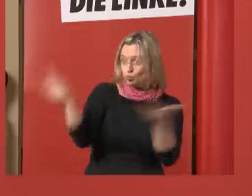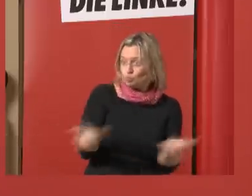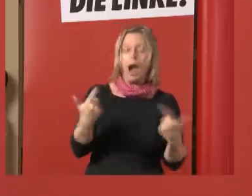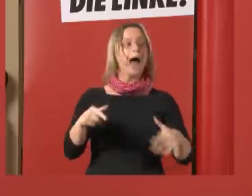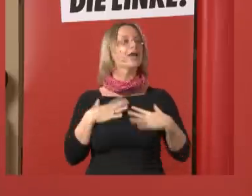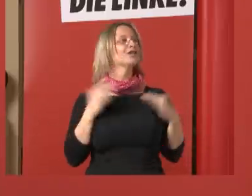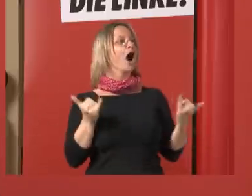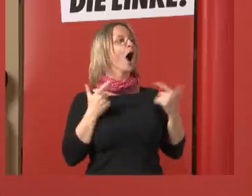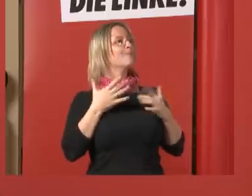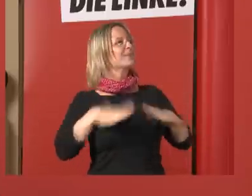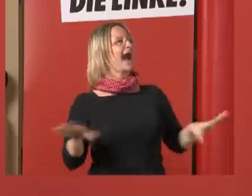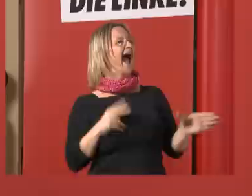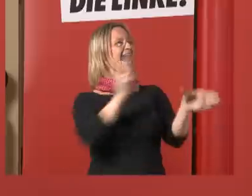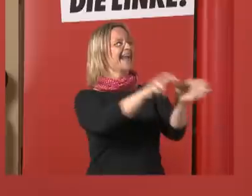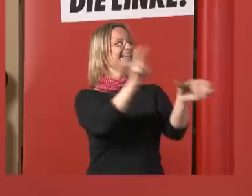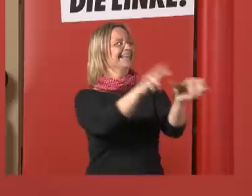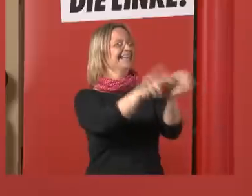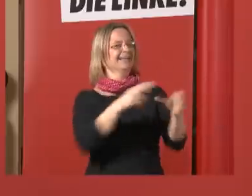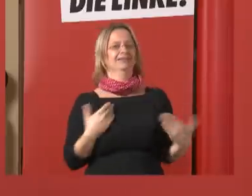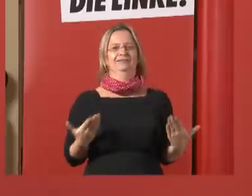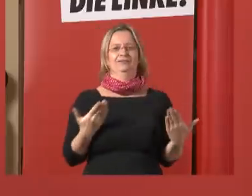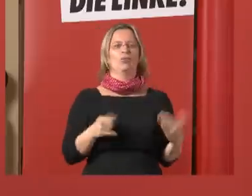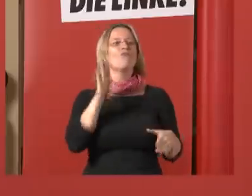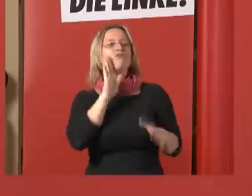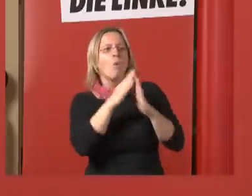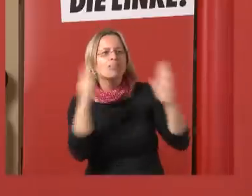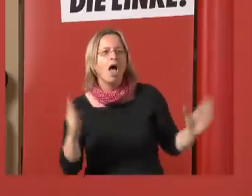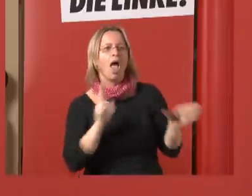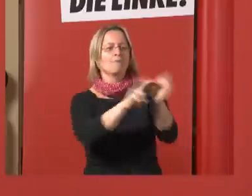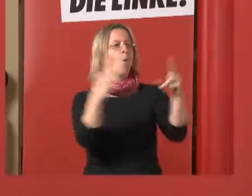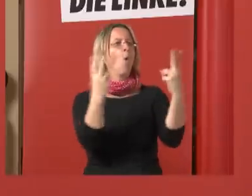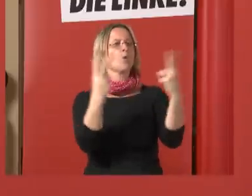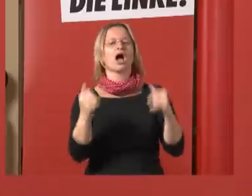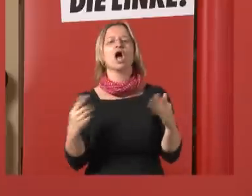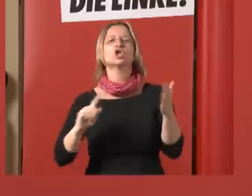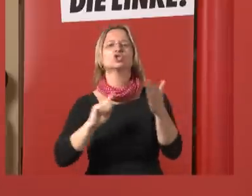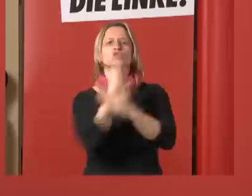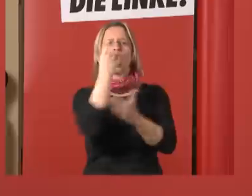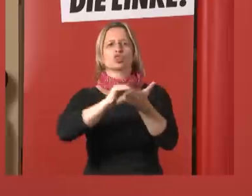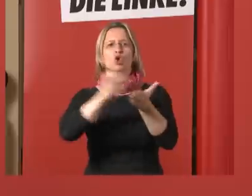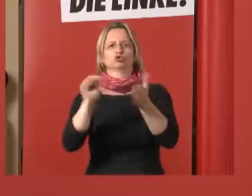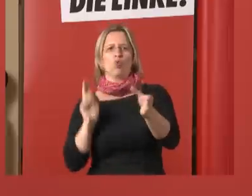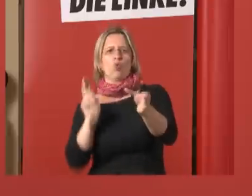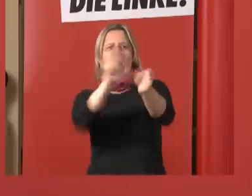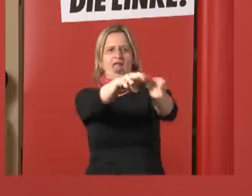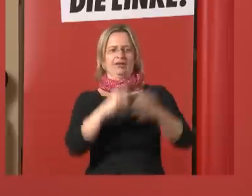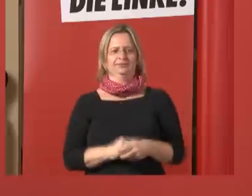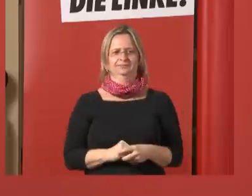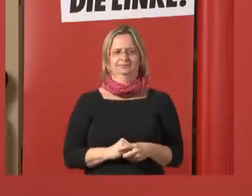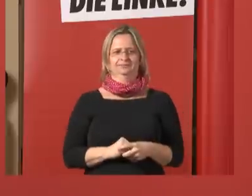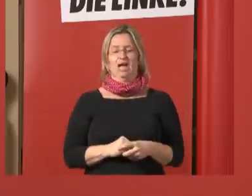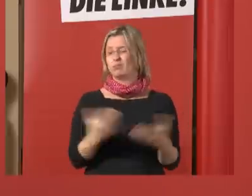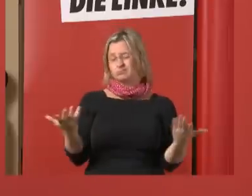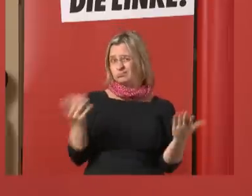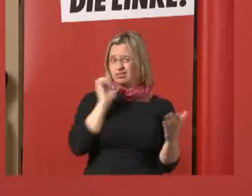gehen wollen oder in eine Sonderschule oder in ein Sonderwohnheim. Aber wissen Sie,